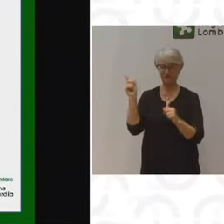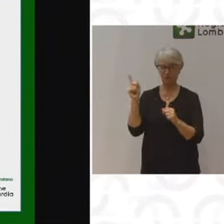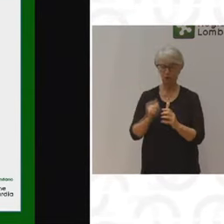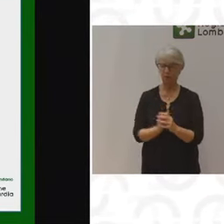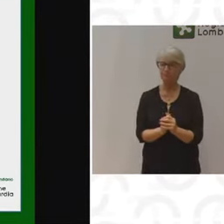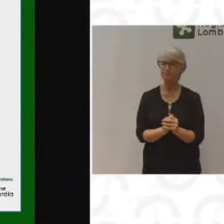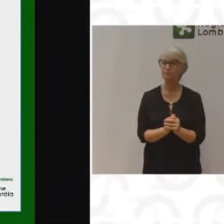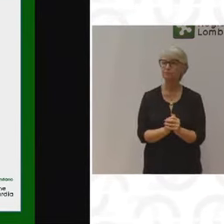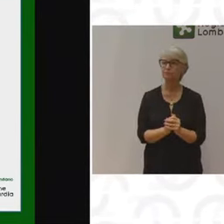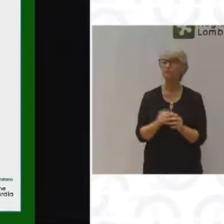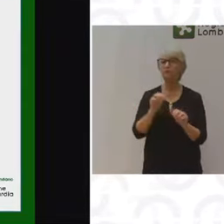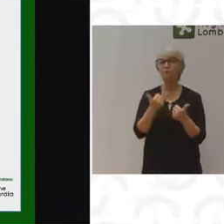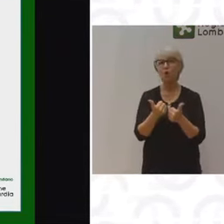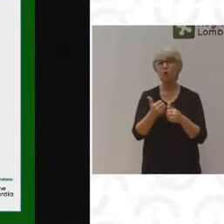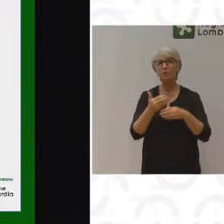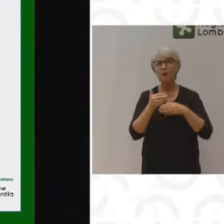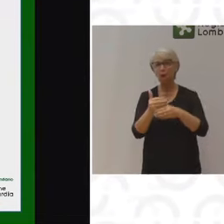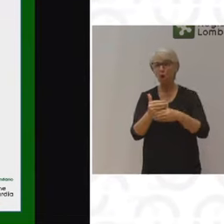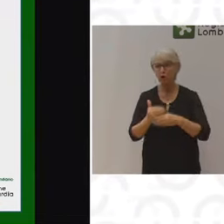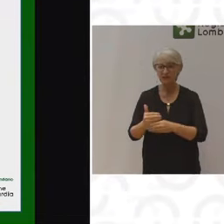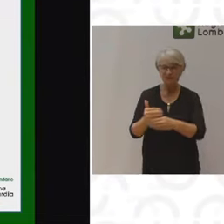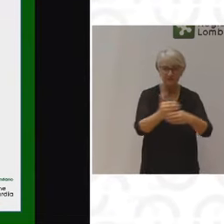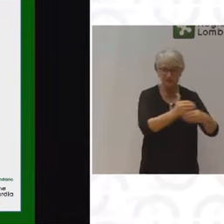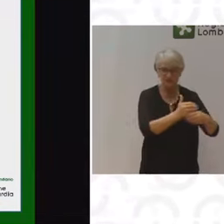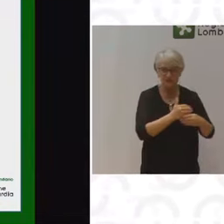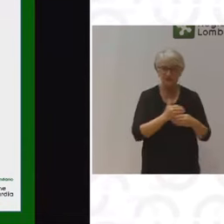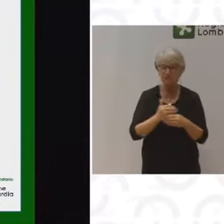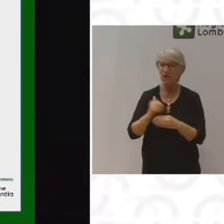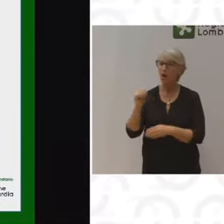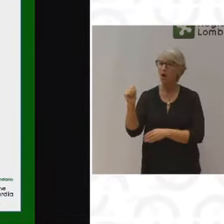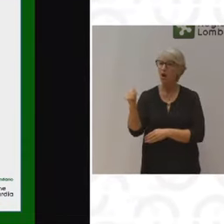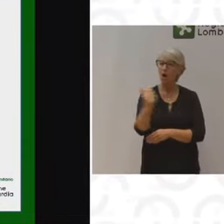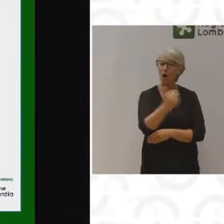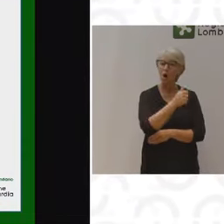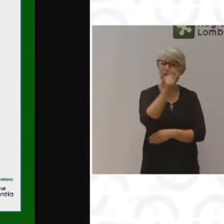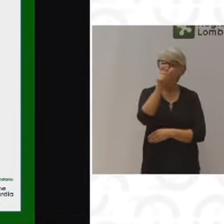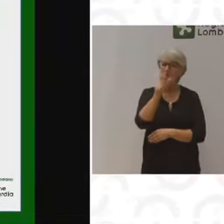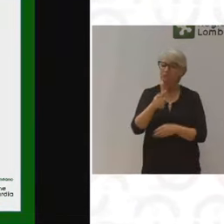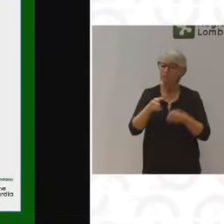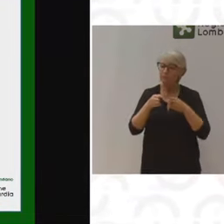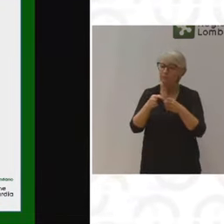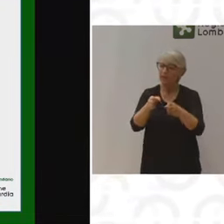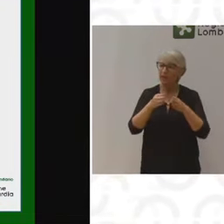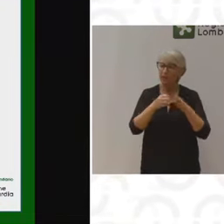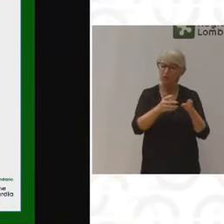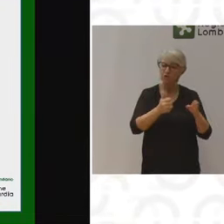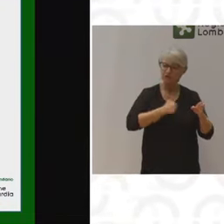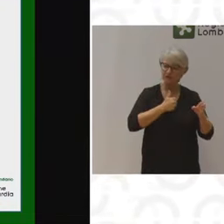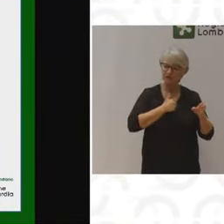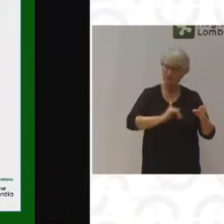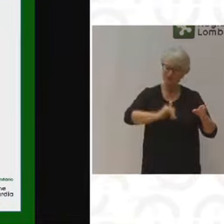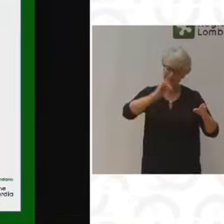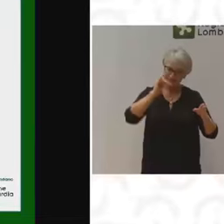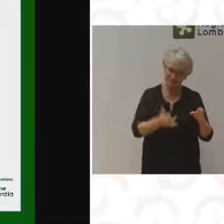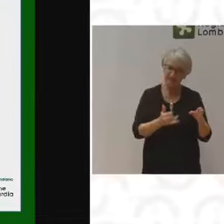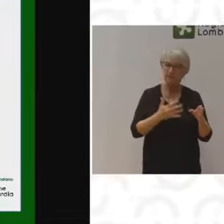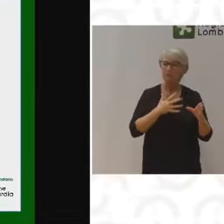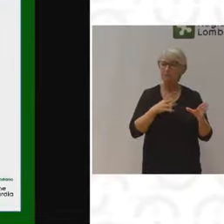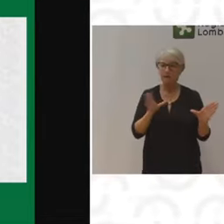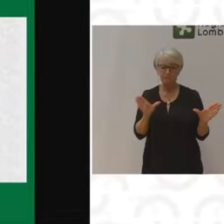partecipativi, processi condivisi che riguardano ogni singolo percorso, individuale sì, ma in un afflato, in un